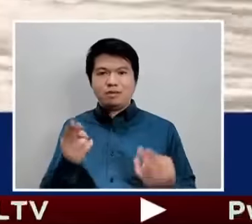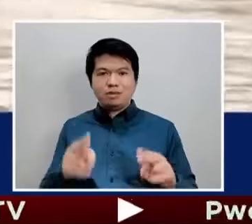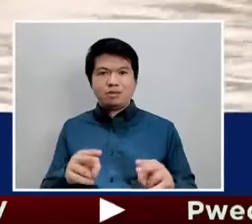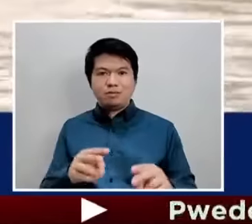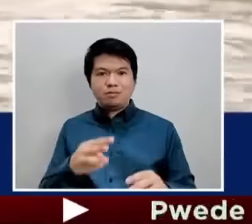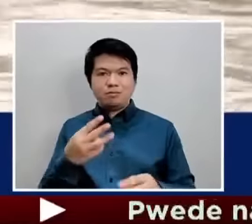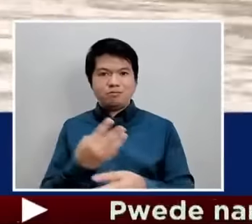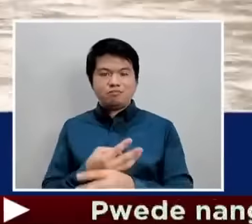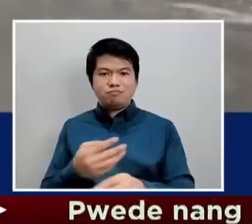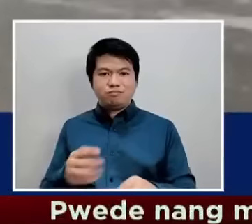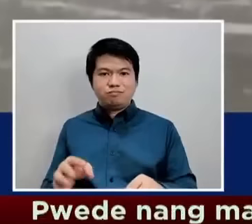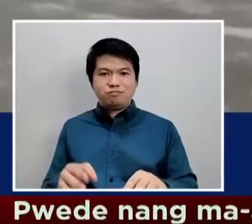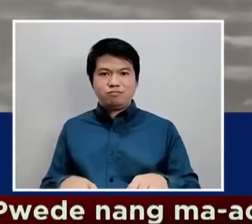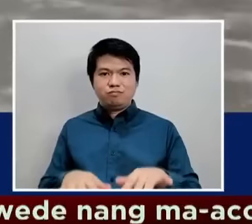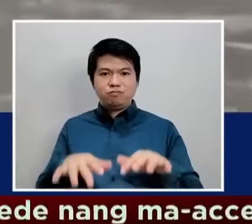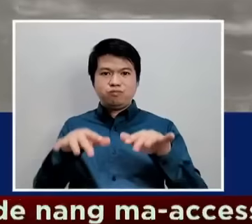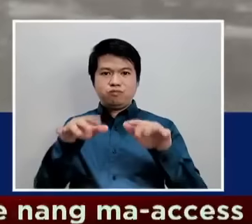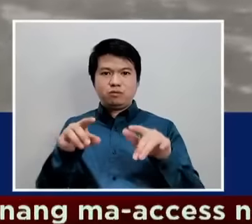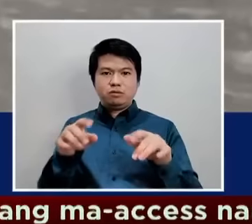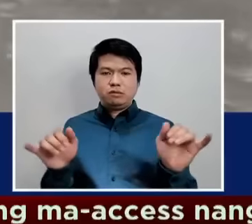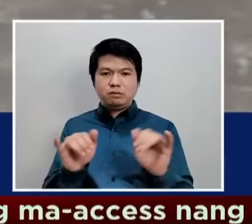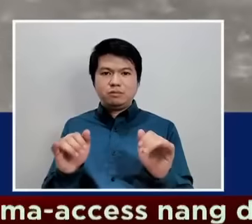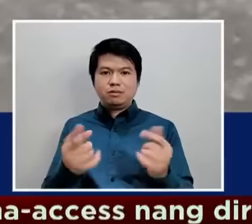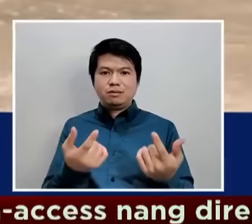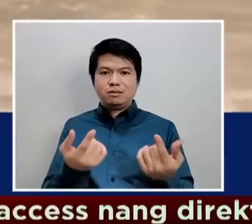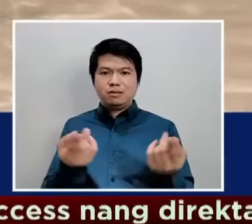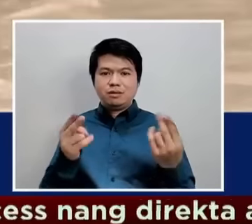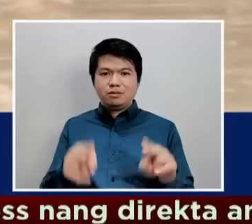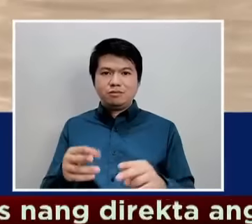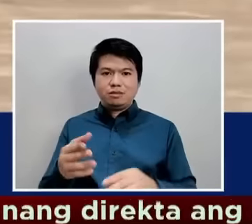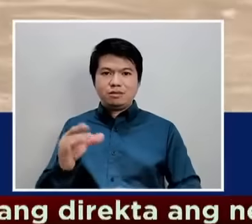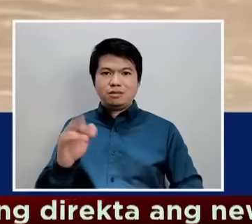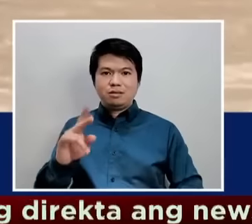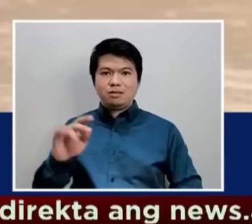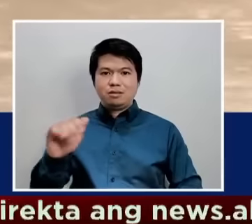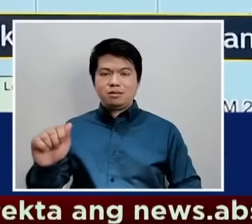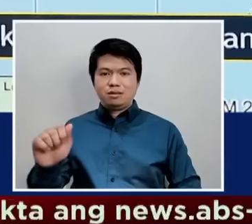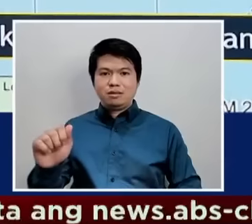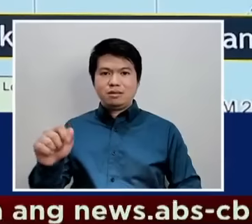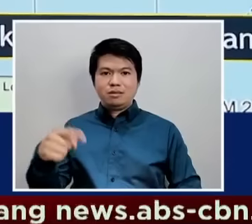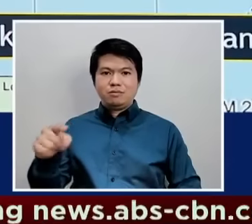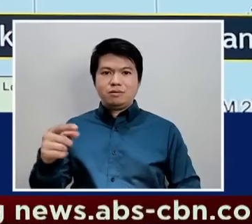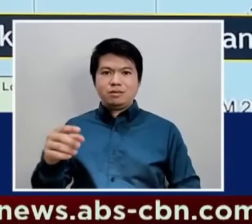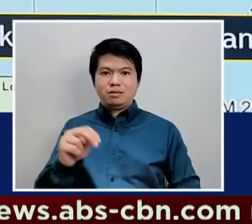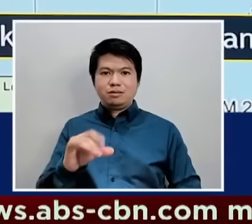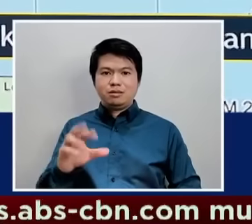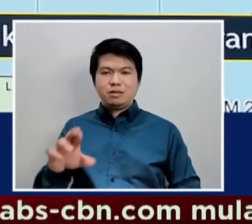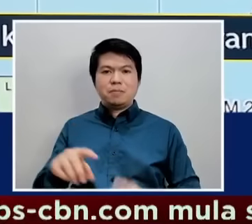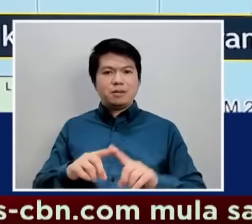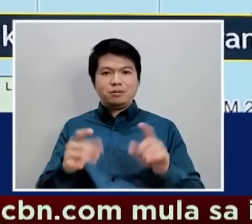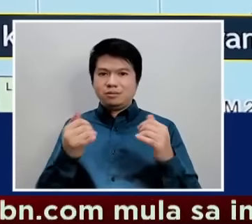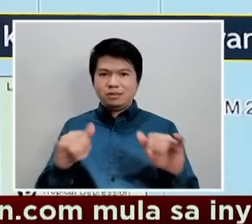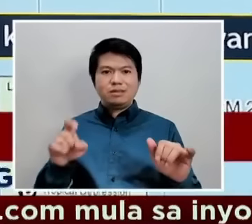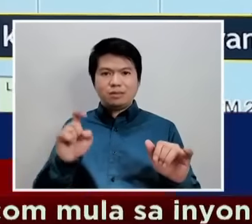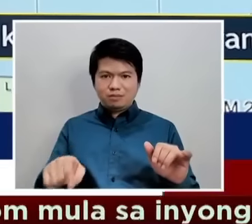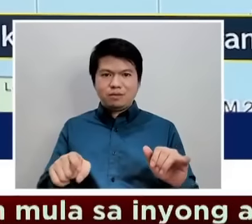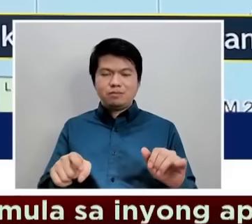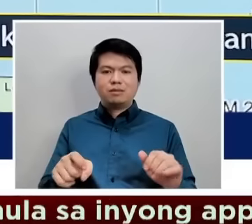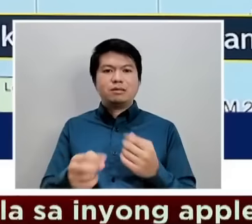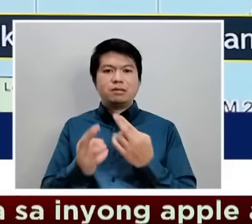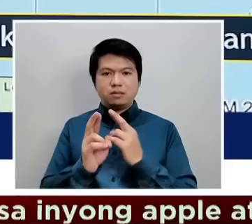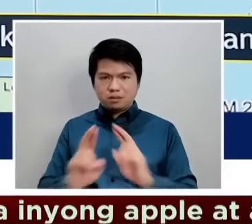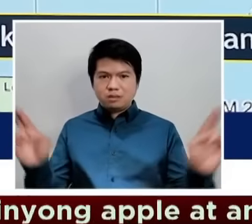sa Metro Manila. Pero paalala rin ng PAGASA, hindi dapat makampante. Yung most destructive at saka yung matumatawid na bagyo